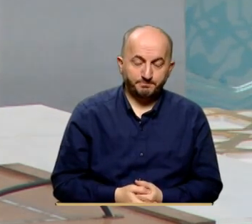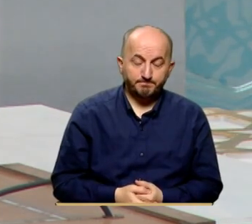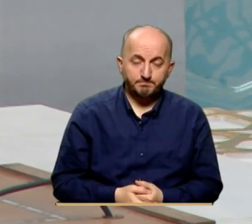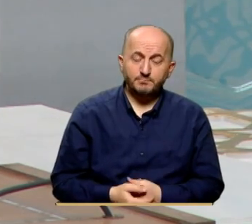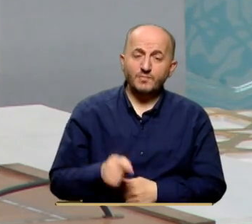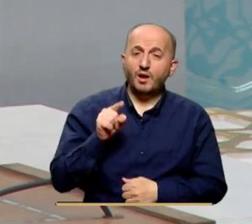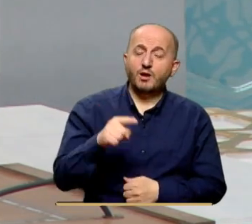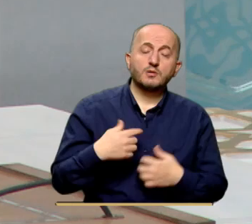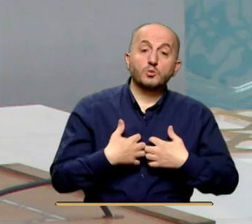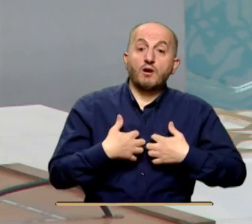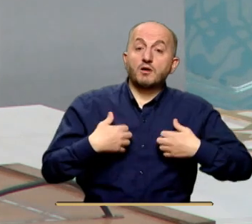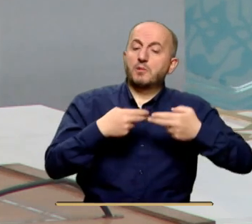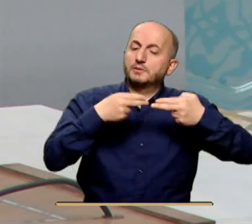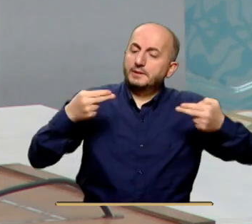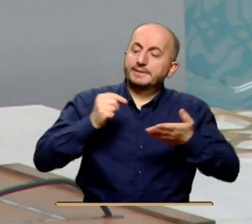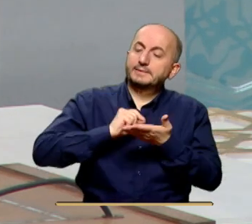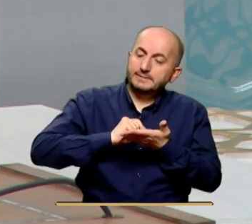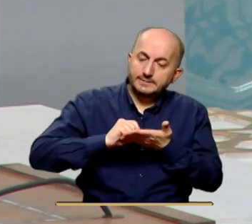Tabii bu destan yazılırken